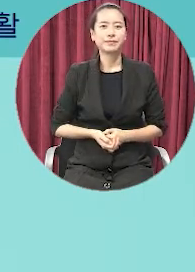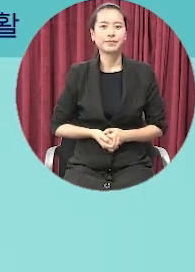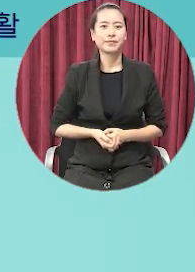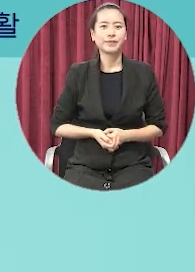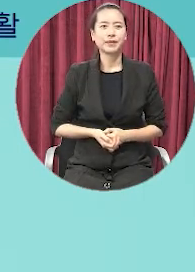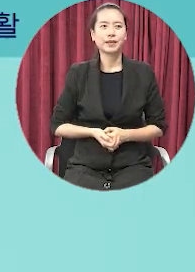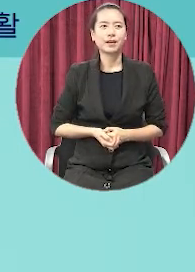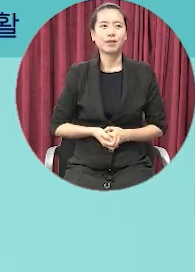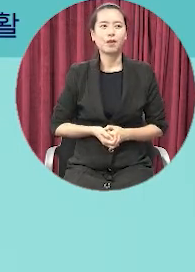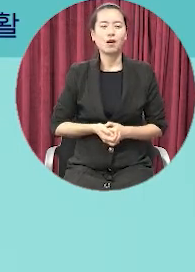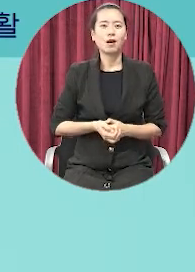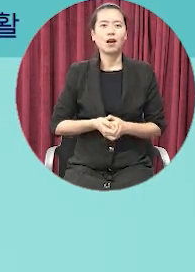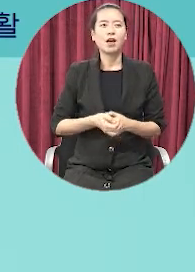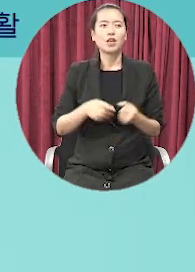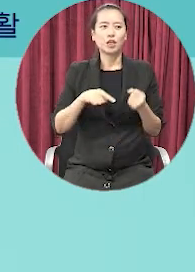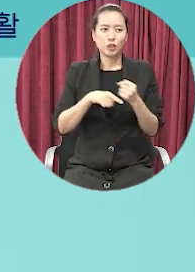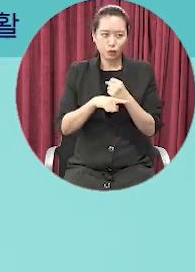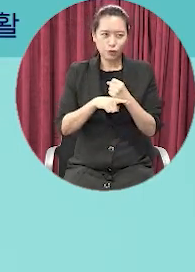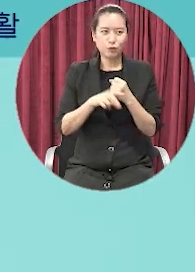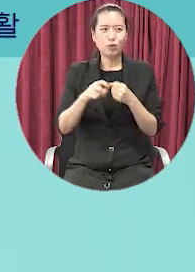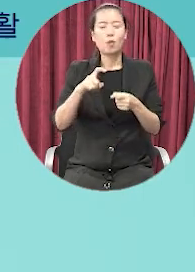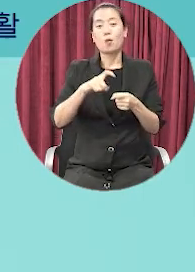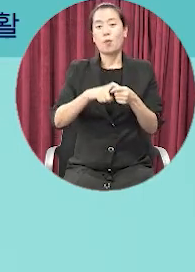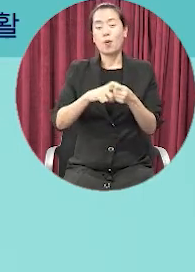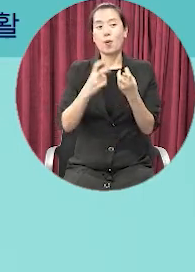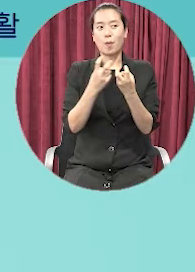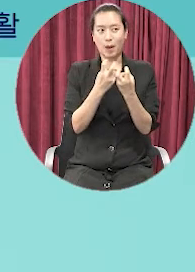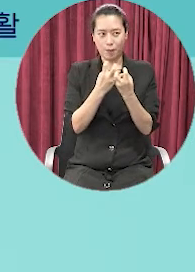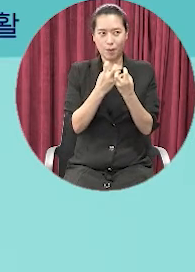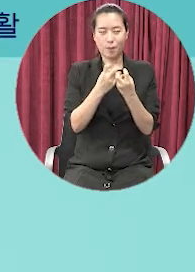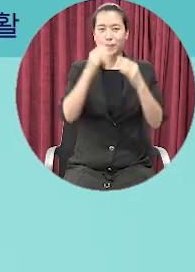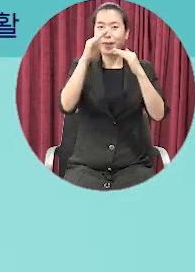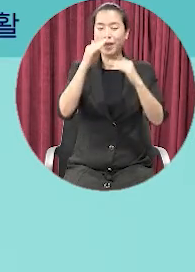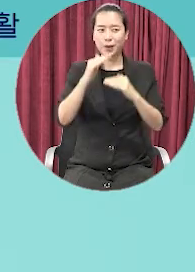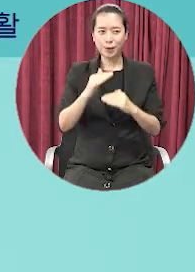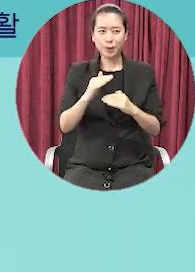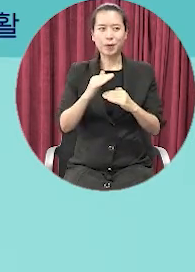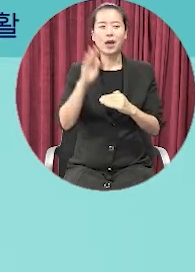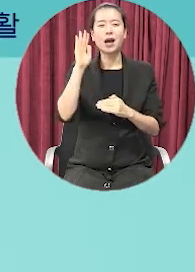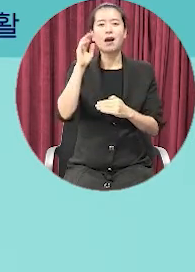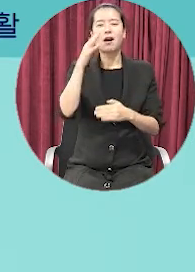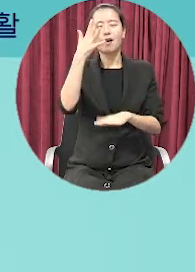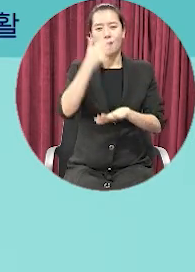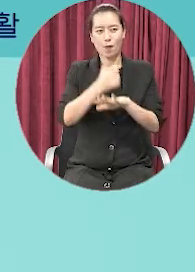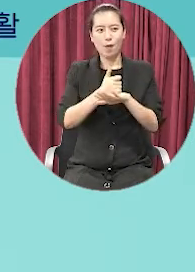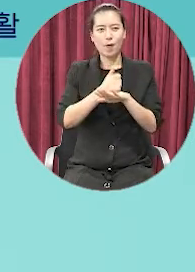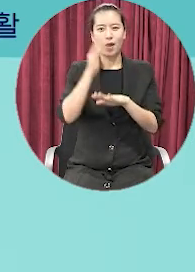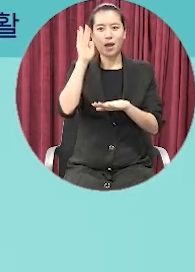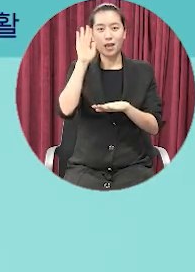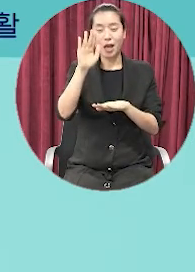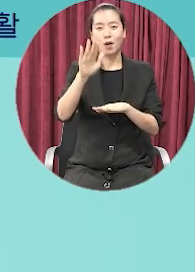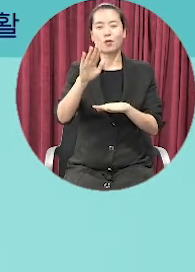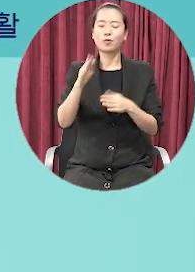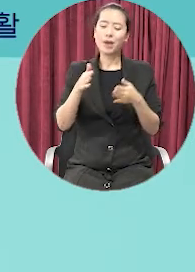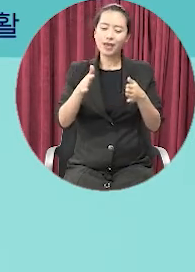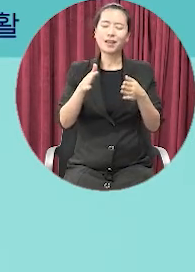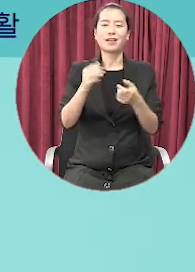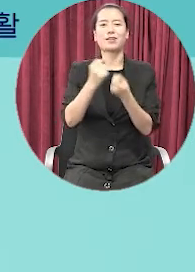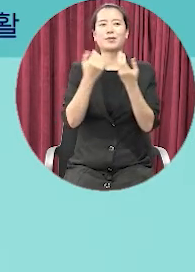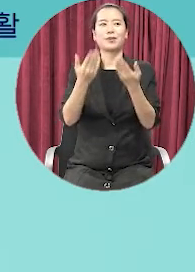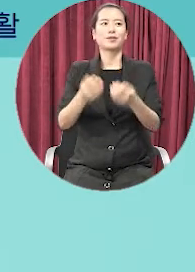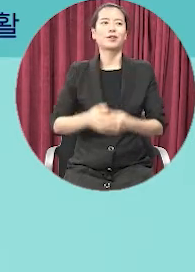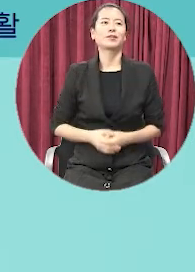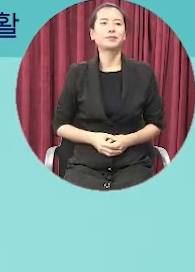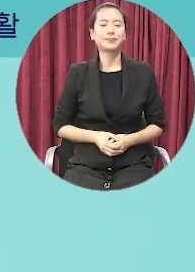개발의 배경과 목표 및 방법, 연구 개발 내용, 연구 개발 성과 및 향후 과제의 순서로 말씀을 드리도록 하겠습니다.